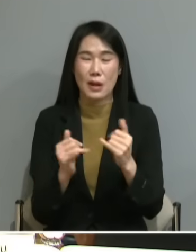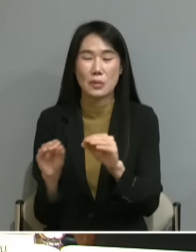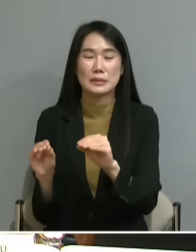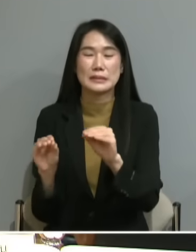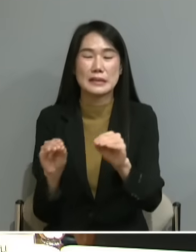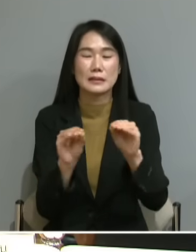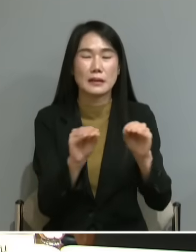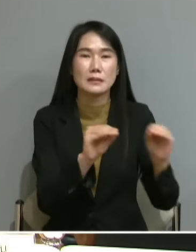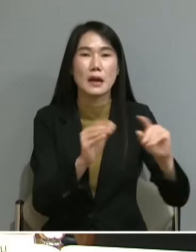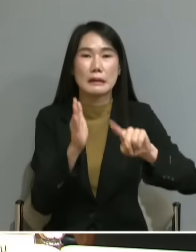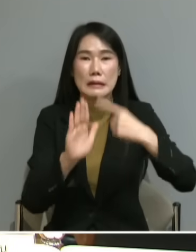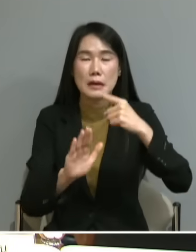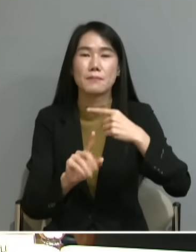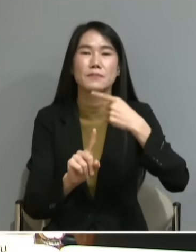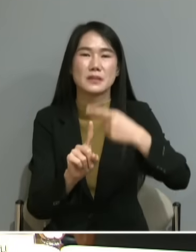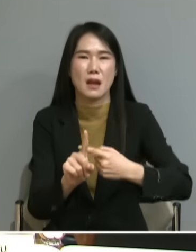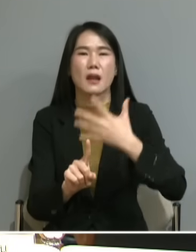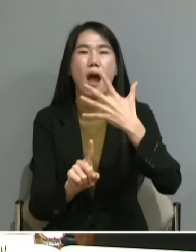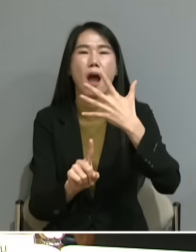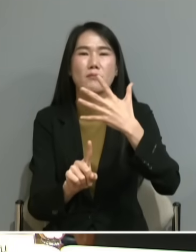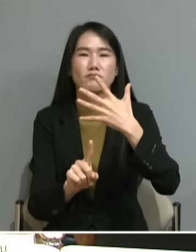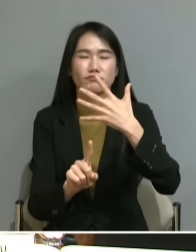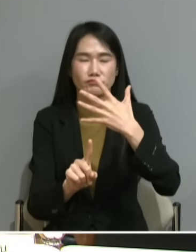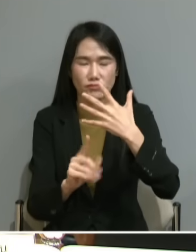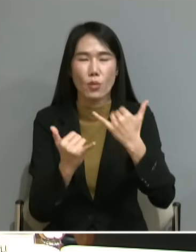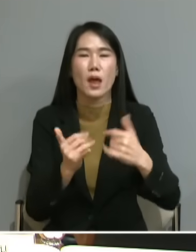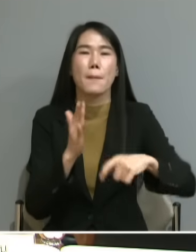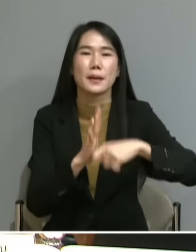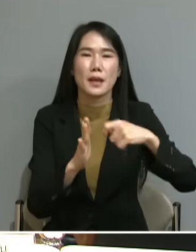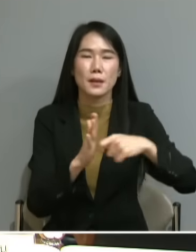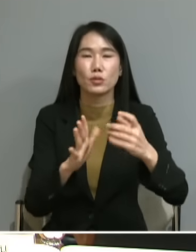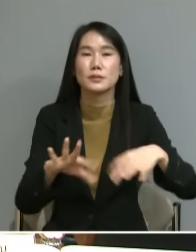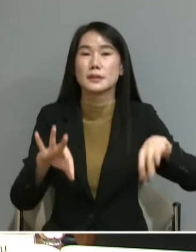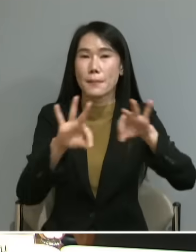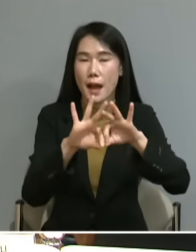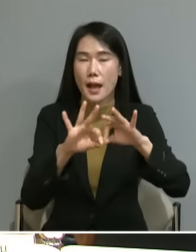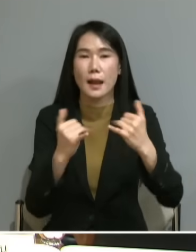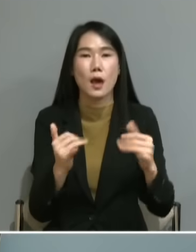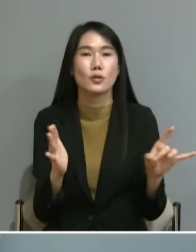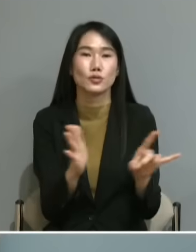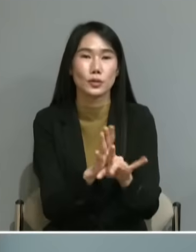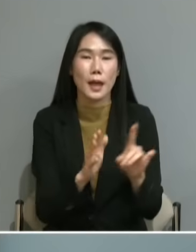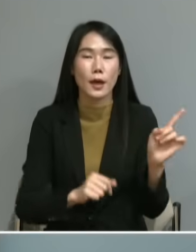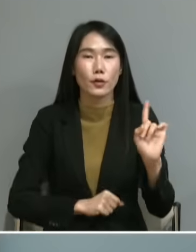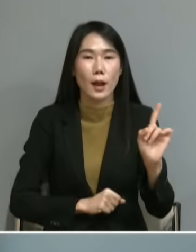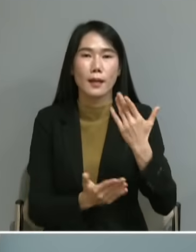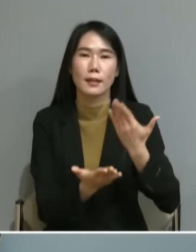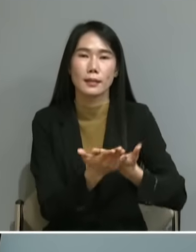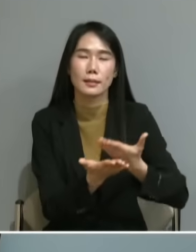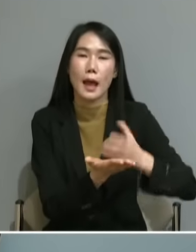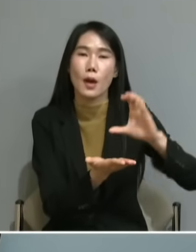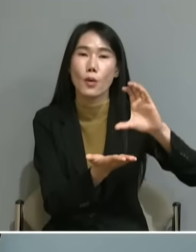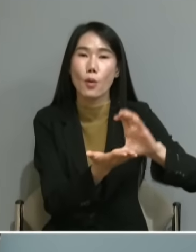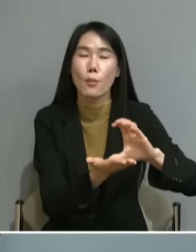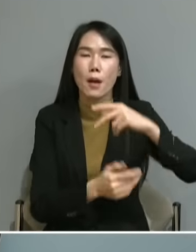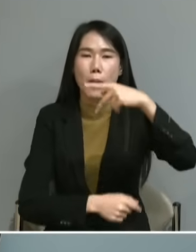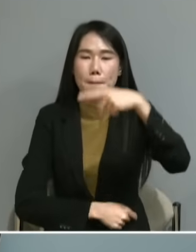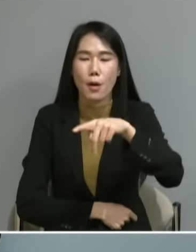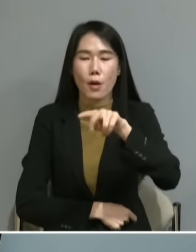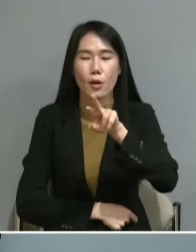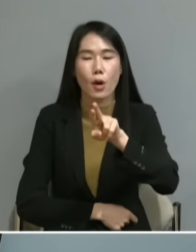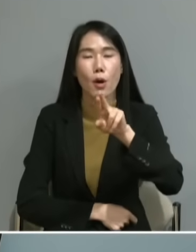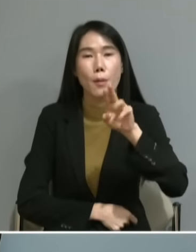วันเริ่มโครงการเป็นเดือนพฤษภาคมด้วยนี่คืออีกหนึ่งสาเหตุนะครับสุดท้ายเราจะใช้งบประมาณผ่านพระราชบัญญั